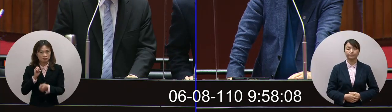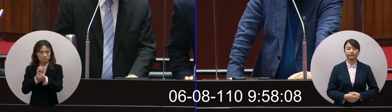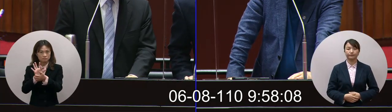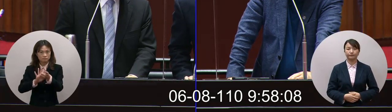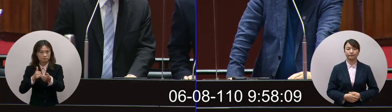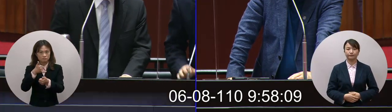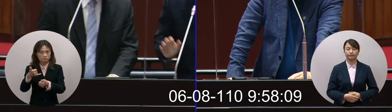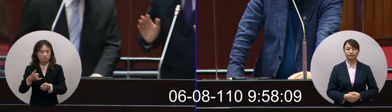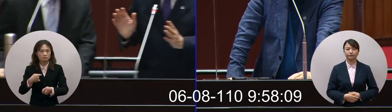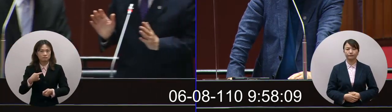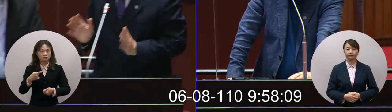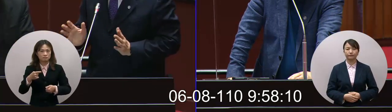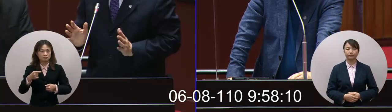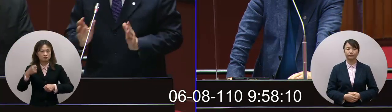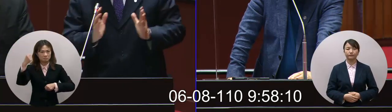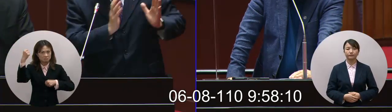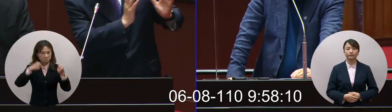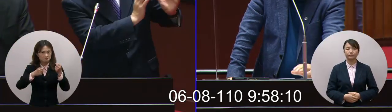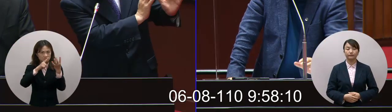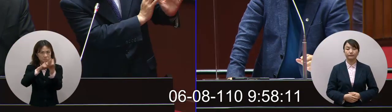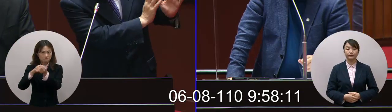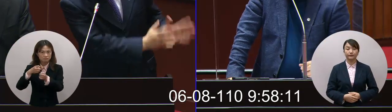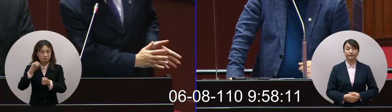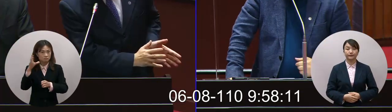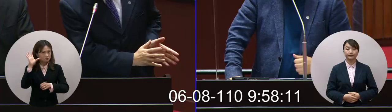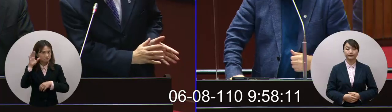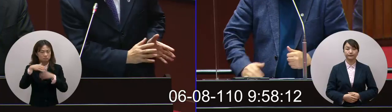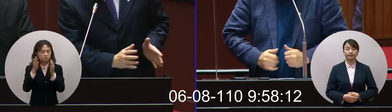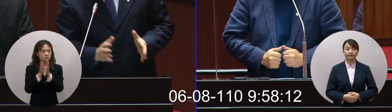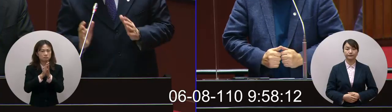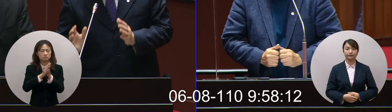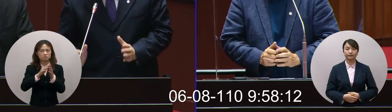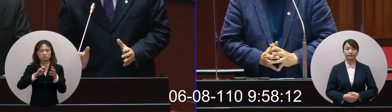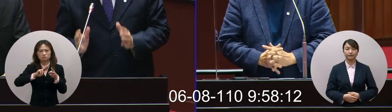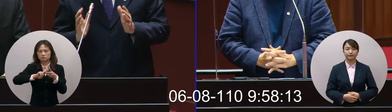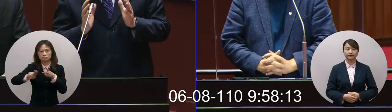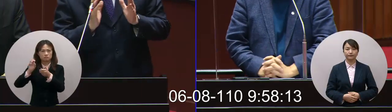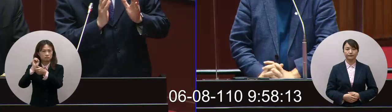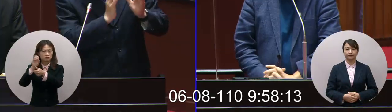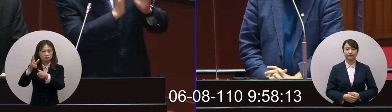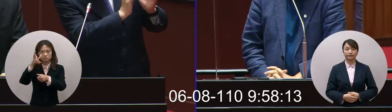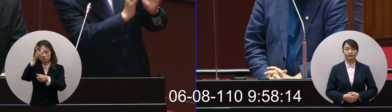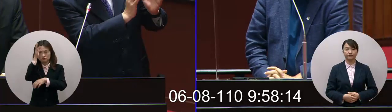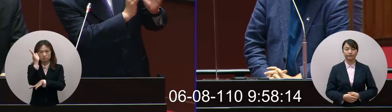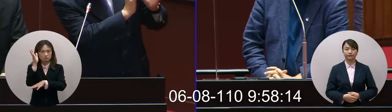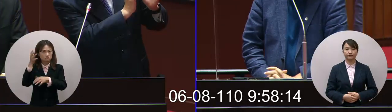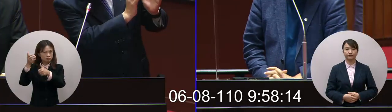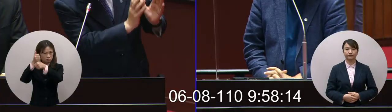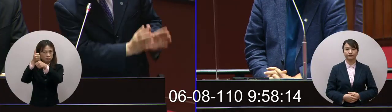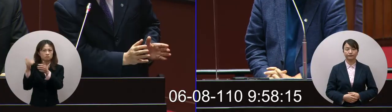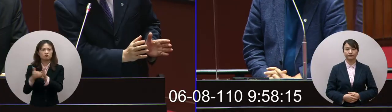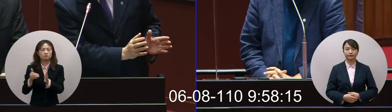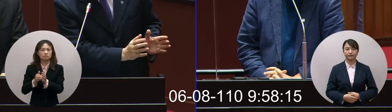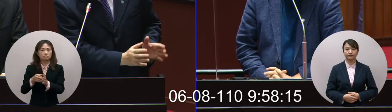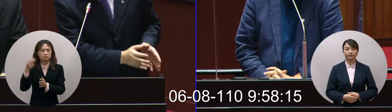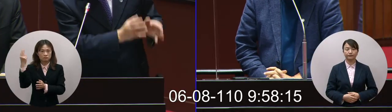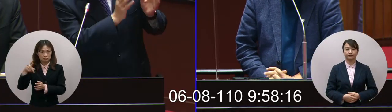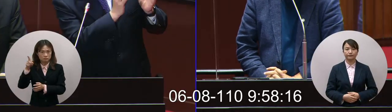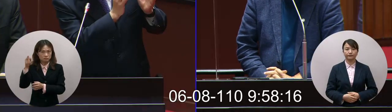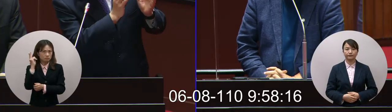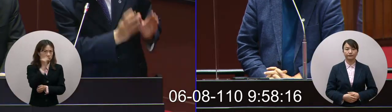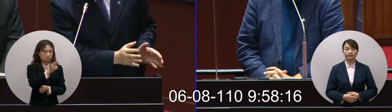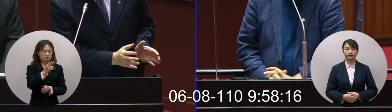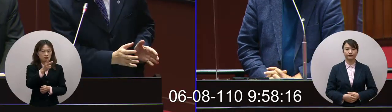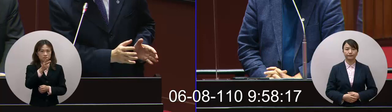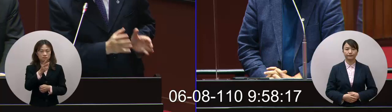吼，我透早即几个新闻，我拢已经传去警政署啊。警政署长嘛，亲身交代刑事警察局啊，落